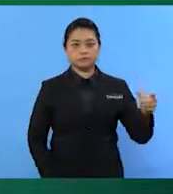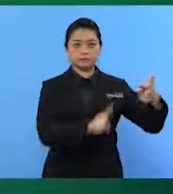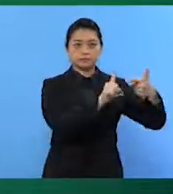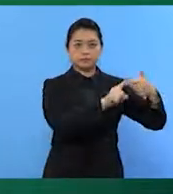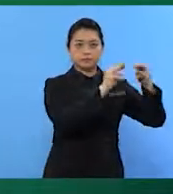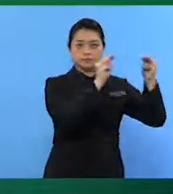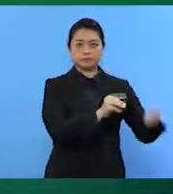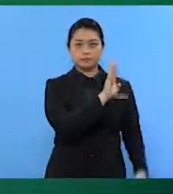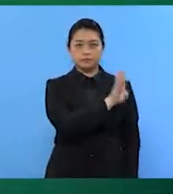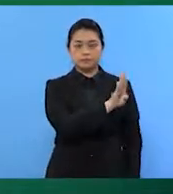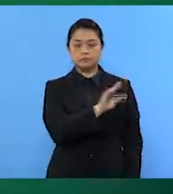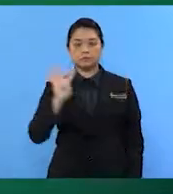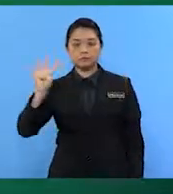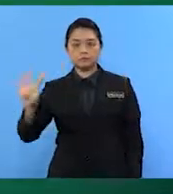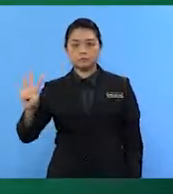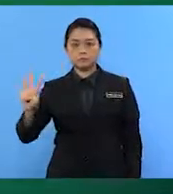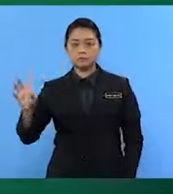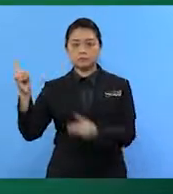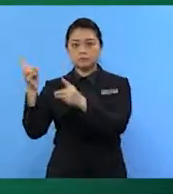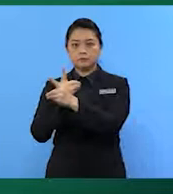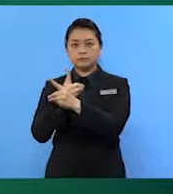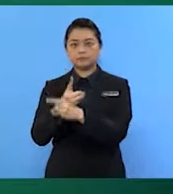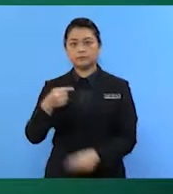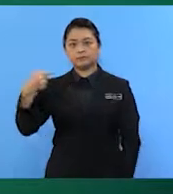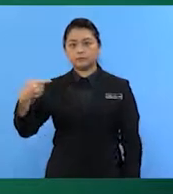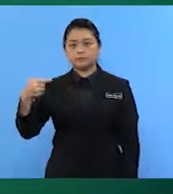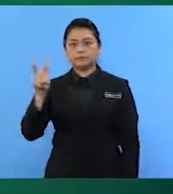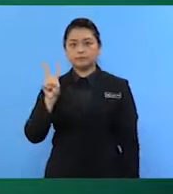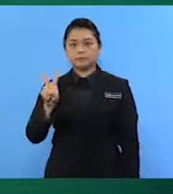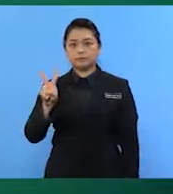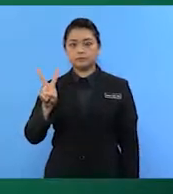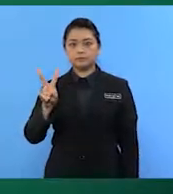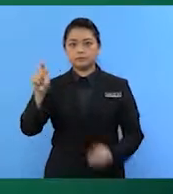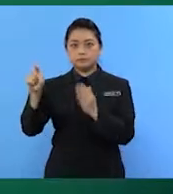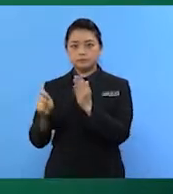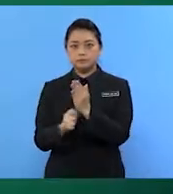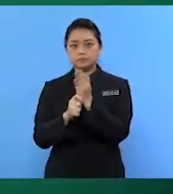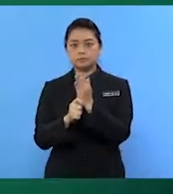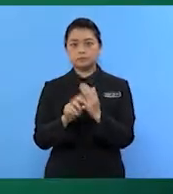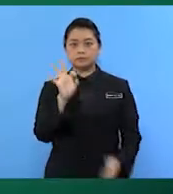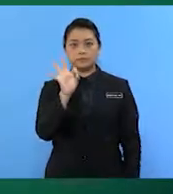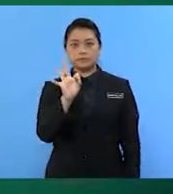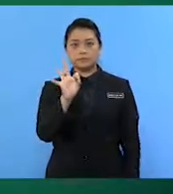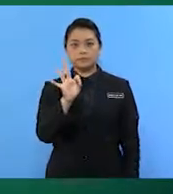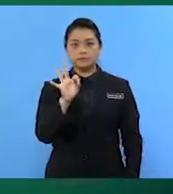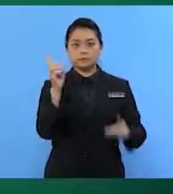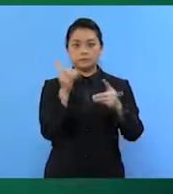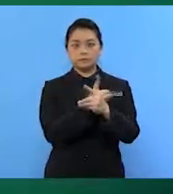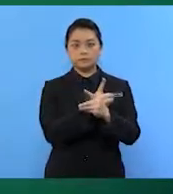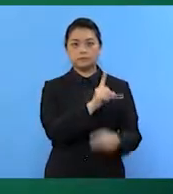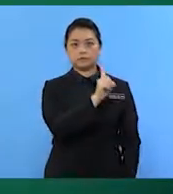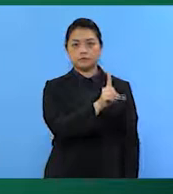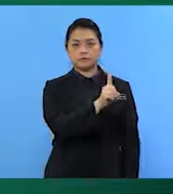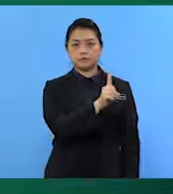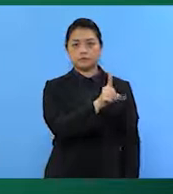B, 4 darab negatif 2 tambah 9 darab